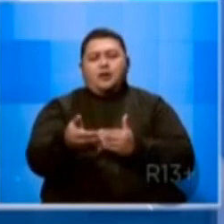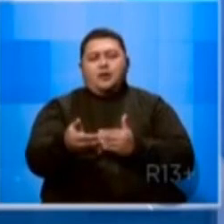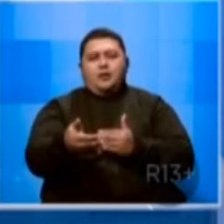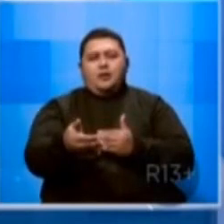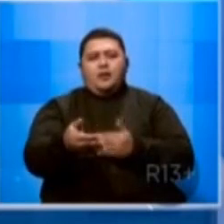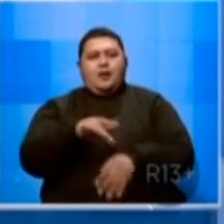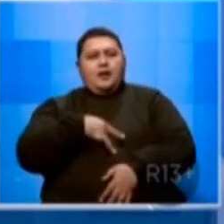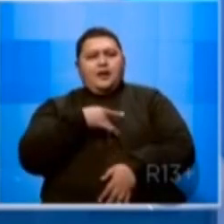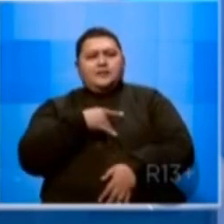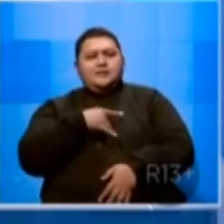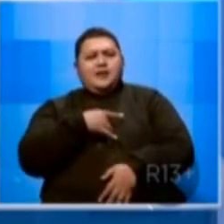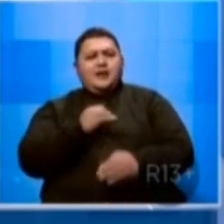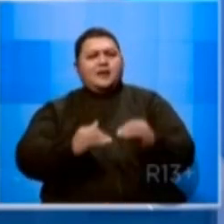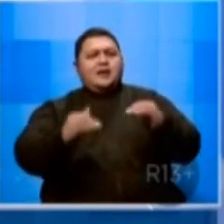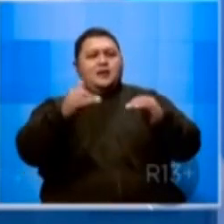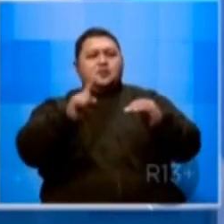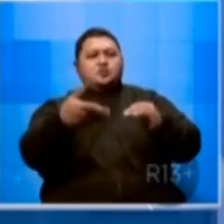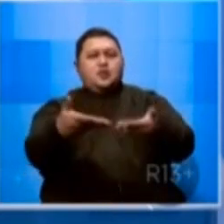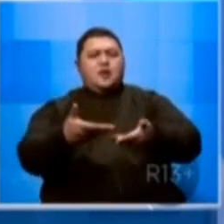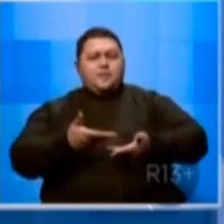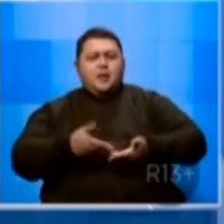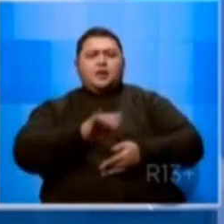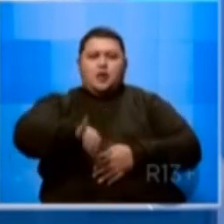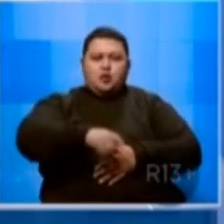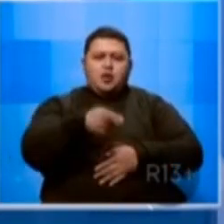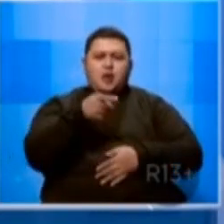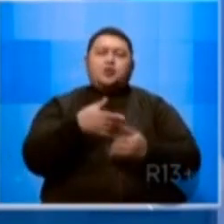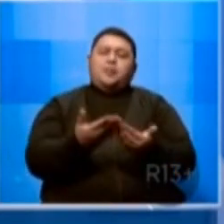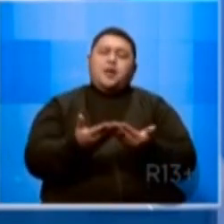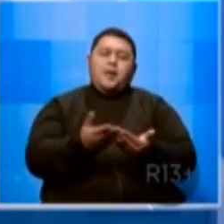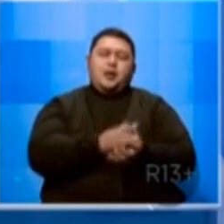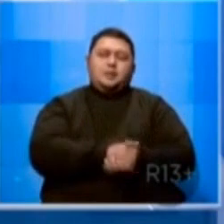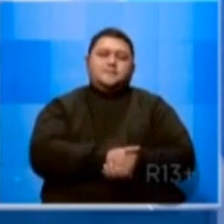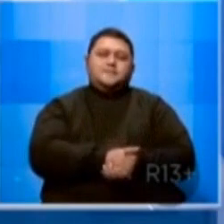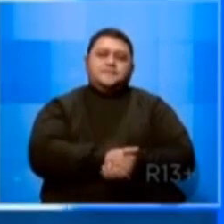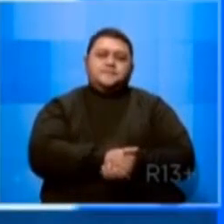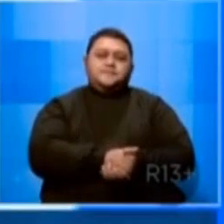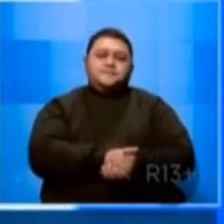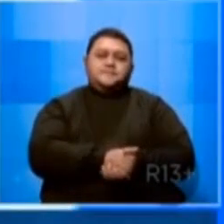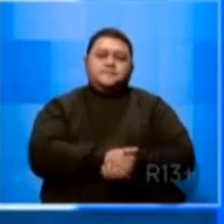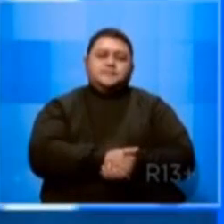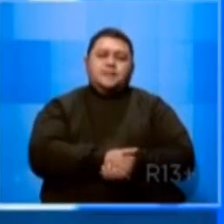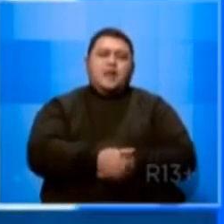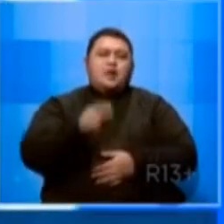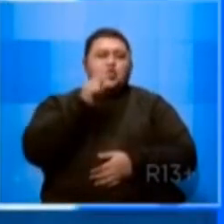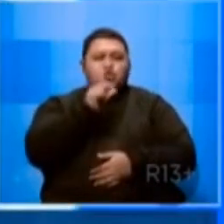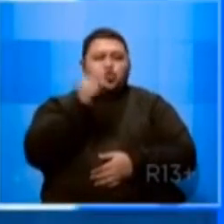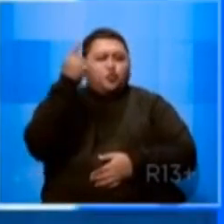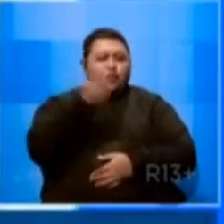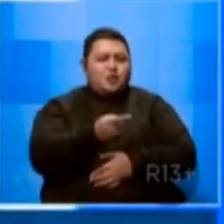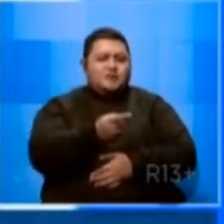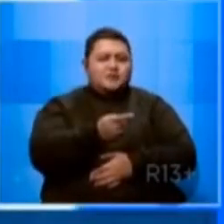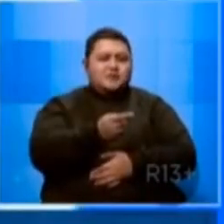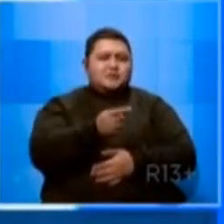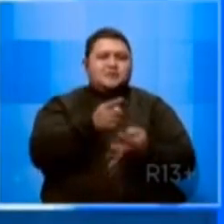rasa keadilan itu sudah didapat oleh keluarga melalui vonis ini mengenai vonis kelima